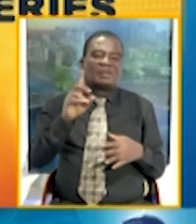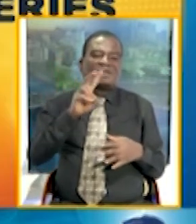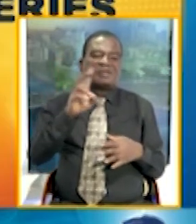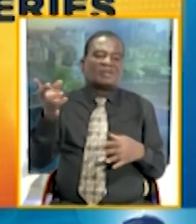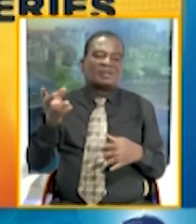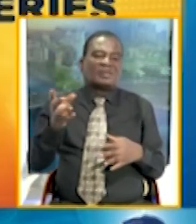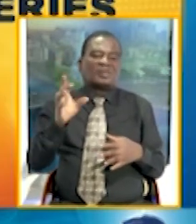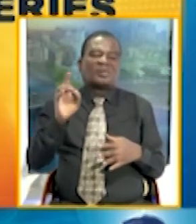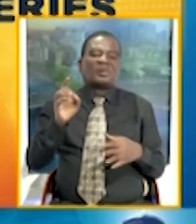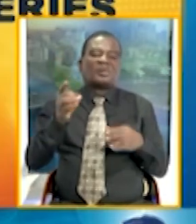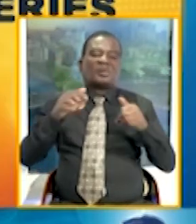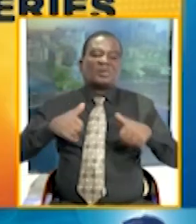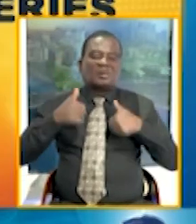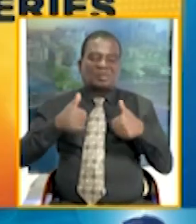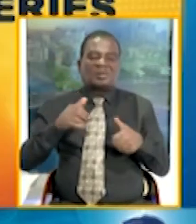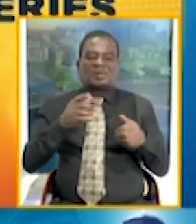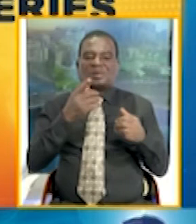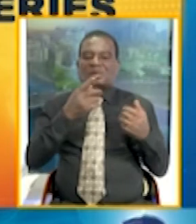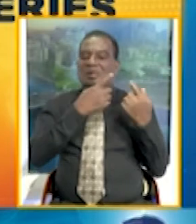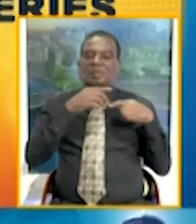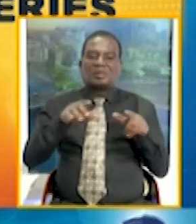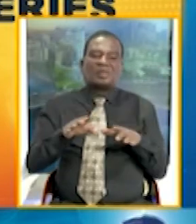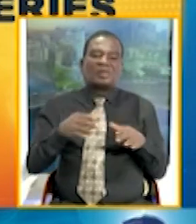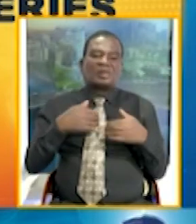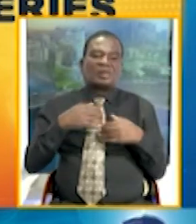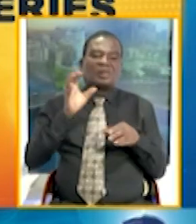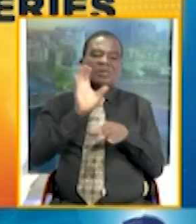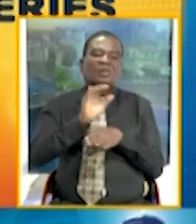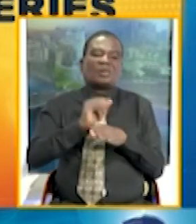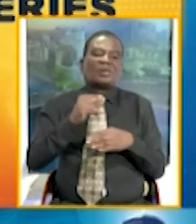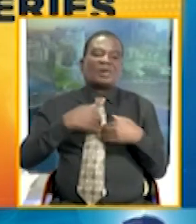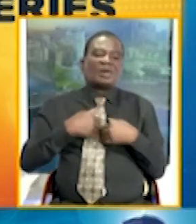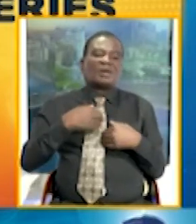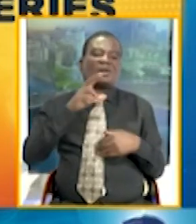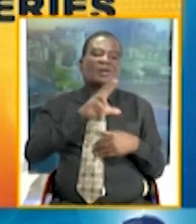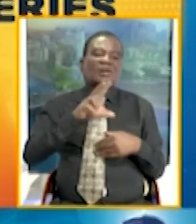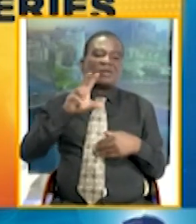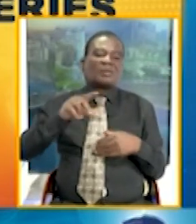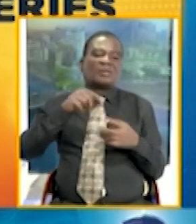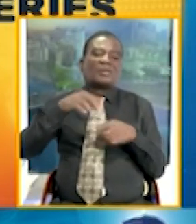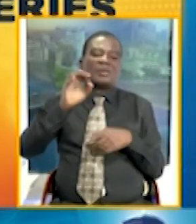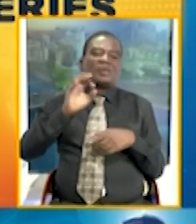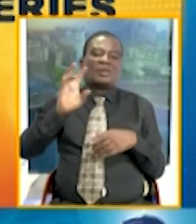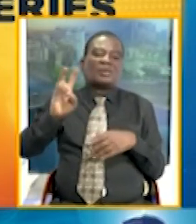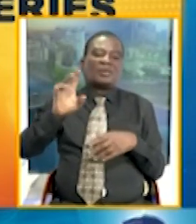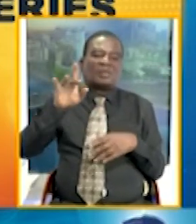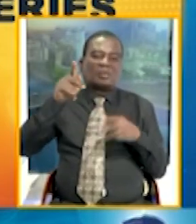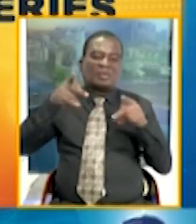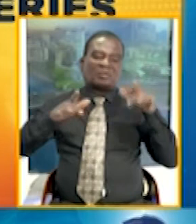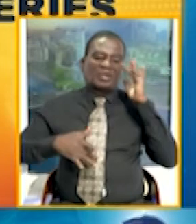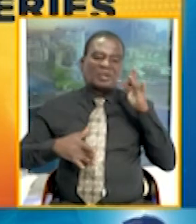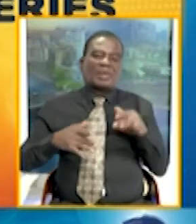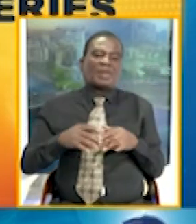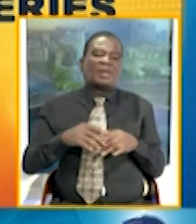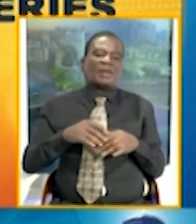208 guéris et 2 décès. Depuis hier, la Côte d'Ivoire compte donc 33 976 cas confirmés, dont